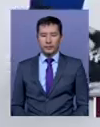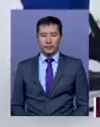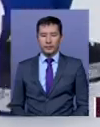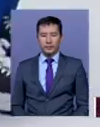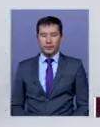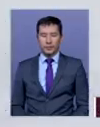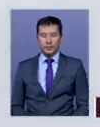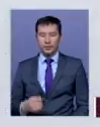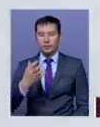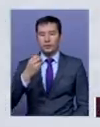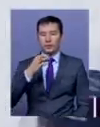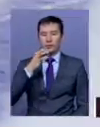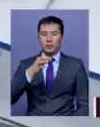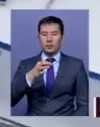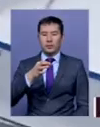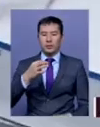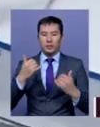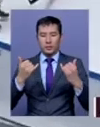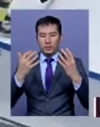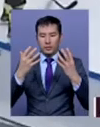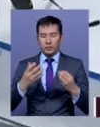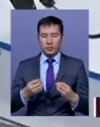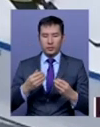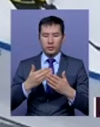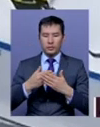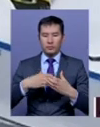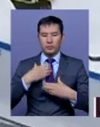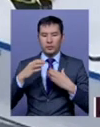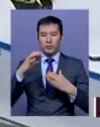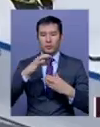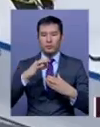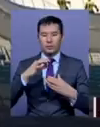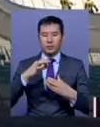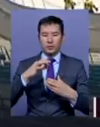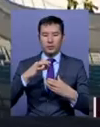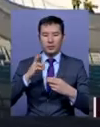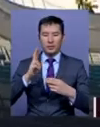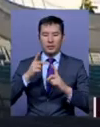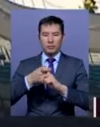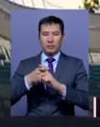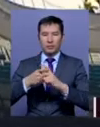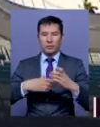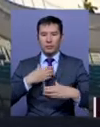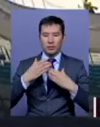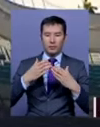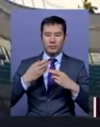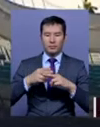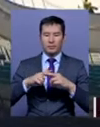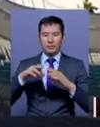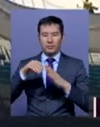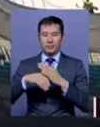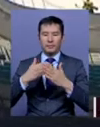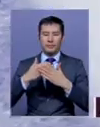Багдат Куджахметов также добавил, что на сегодня вызывает обеспокоенность ситуация со вспышкой коронавируса и в трудовых коллективах. К